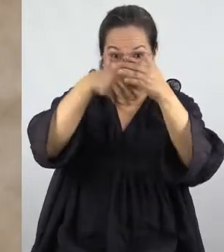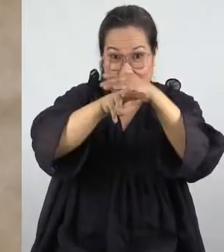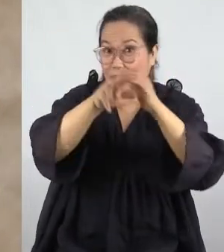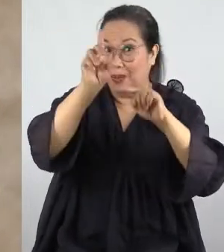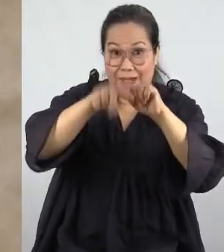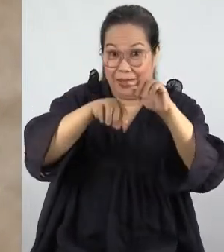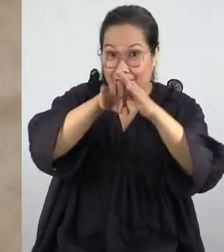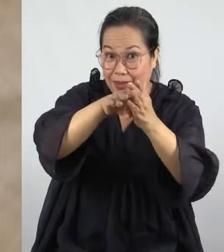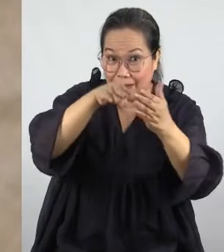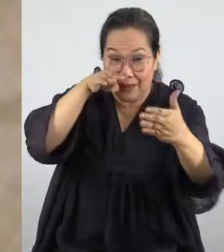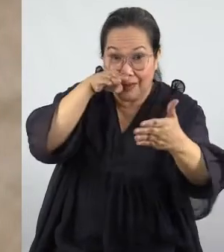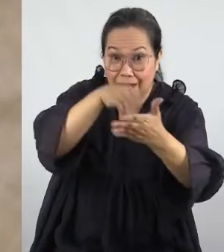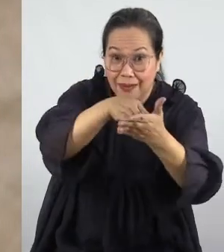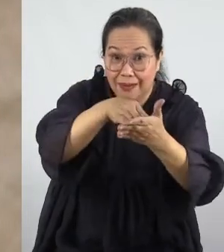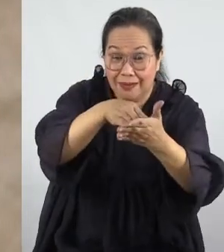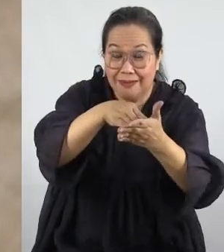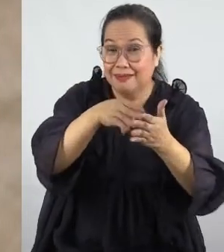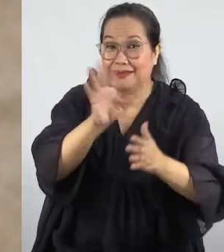papasok?